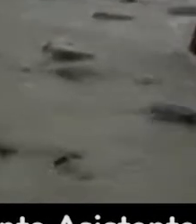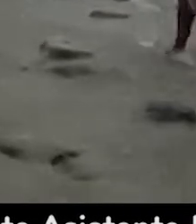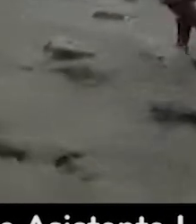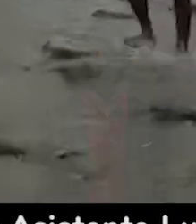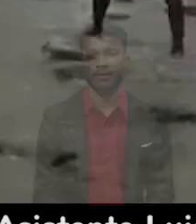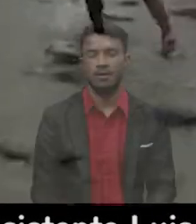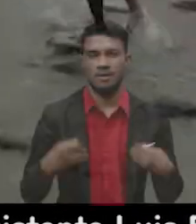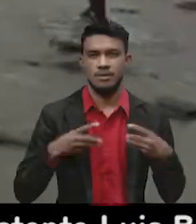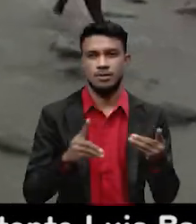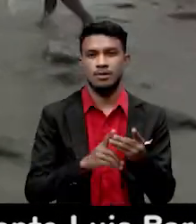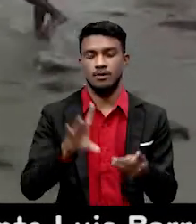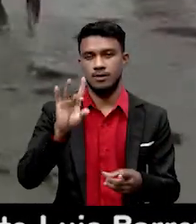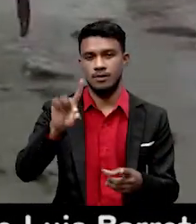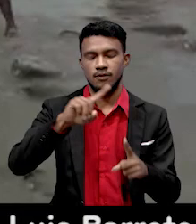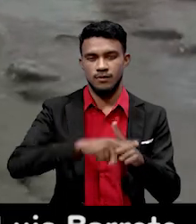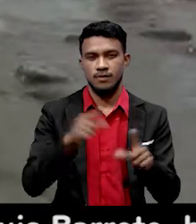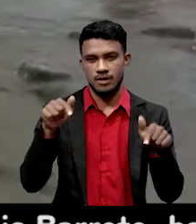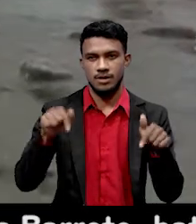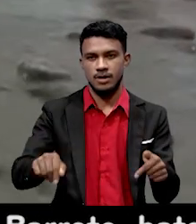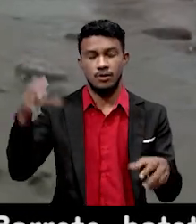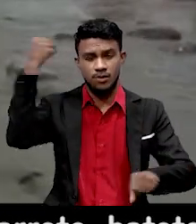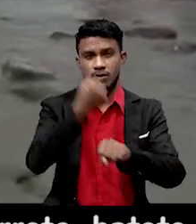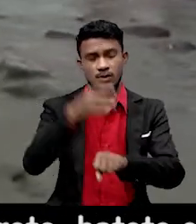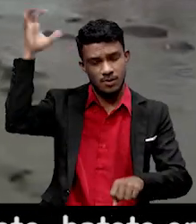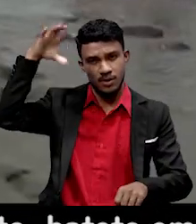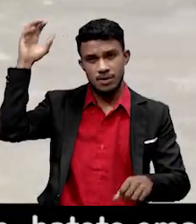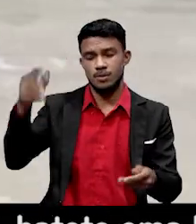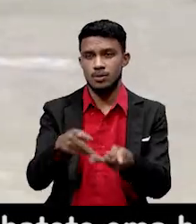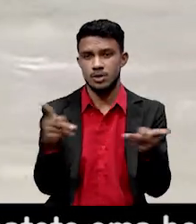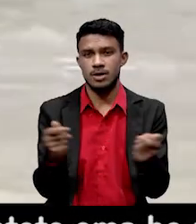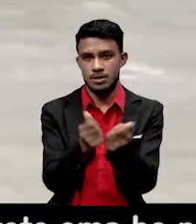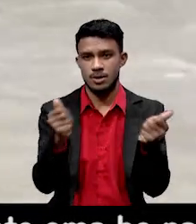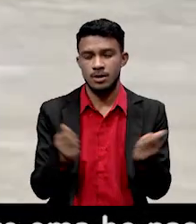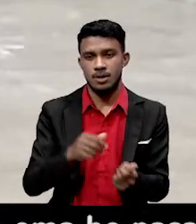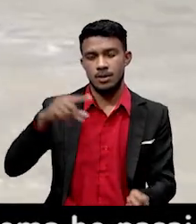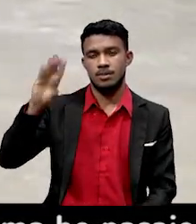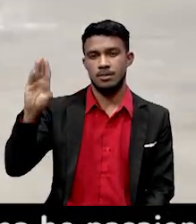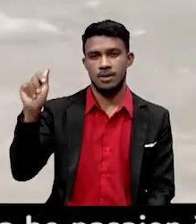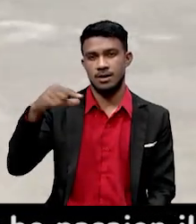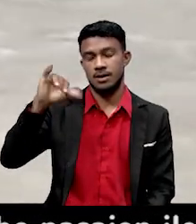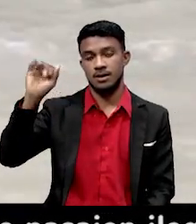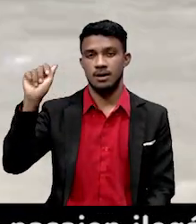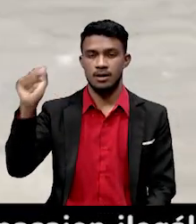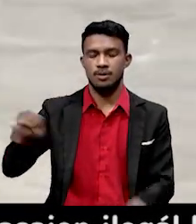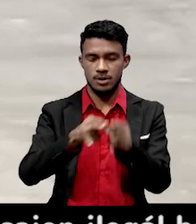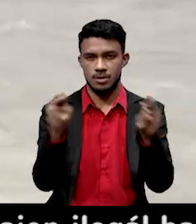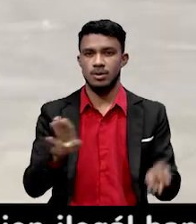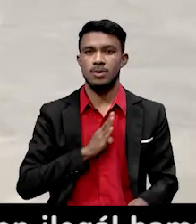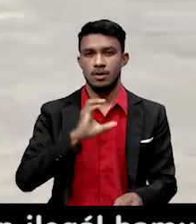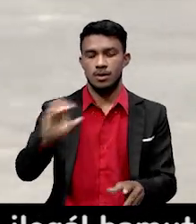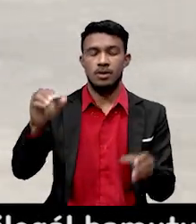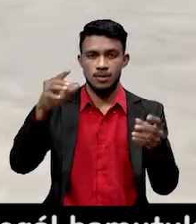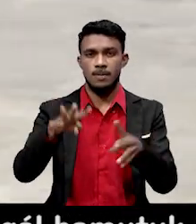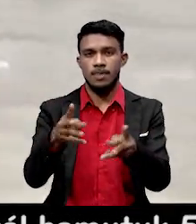Iha lorong walu fulane udang bot iha posto administrativo bagia munisipi Baucau provoka motatun no lori emanain